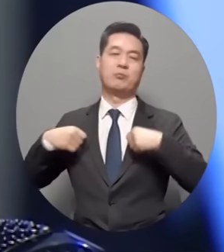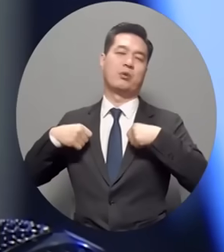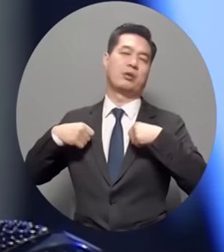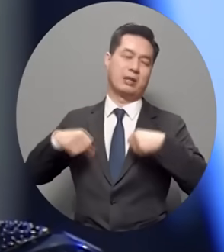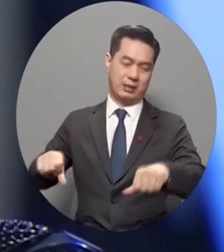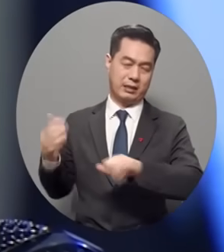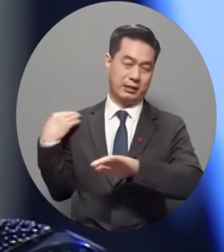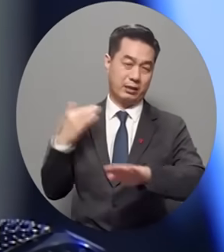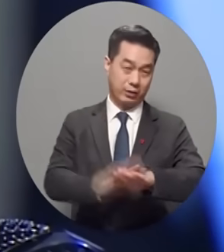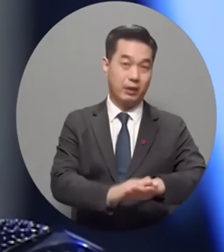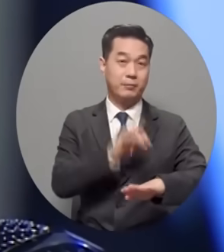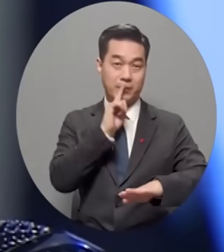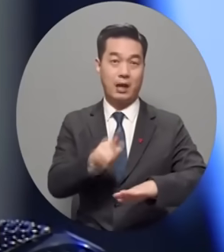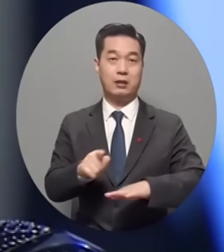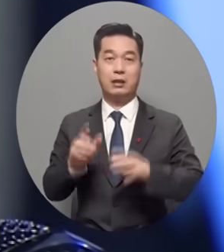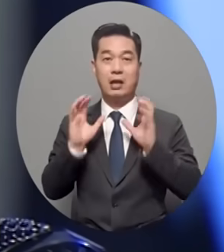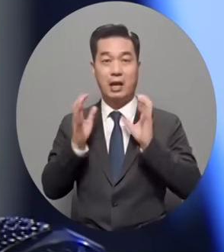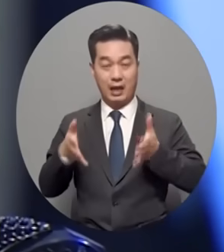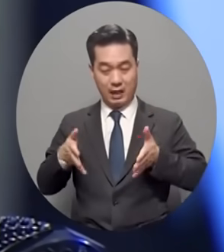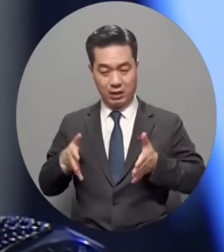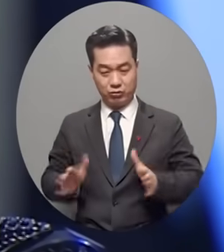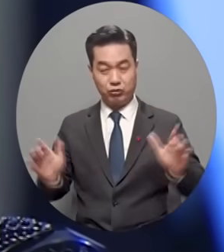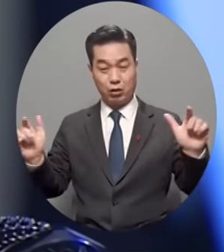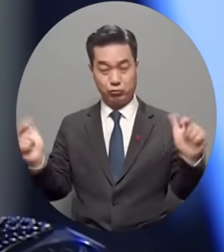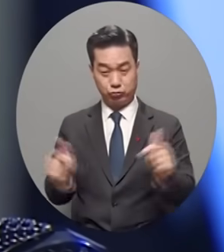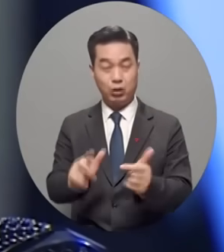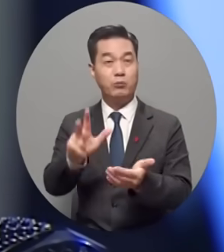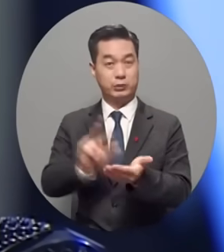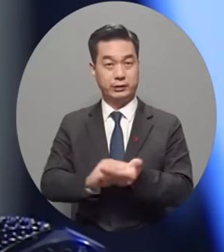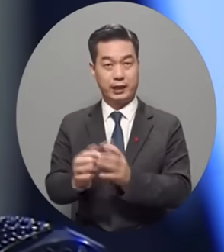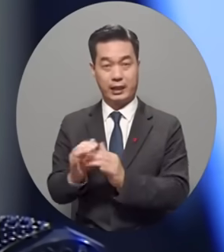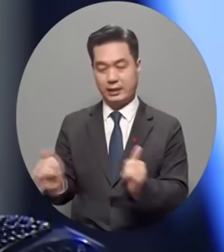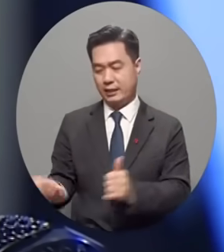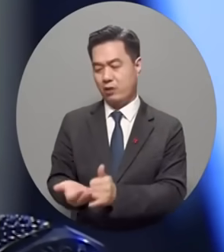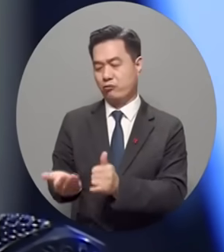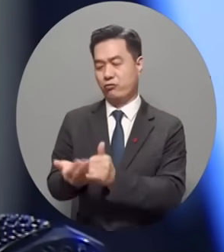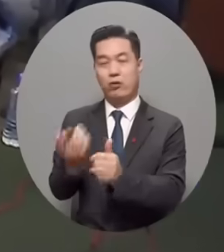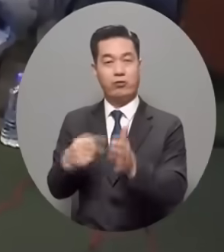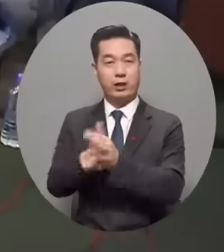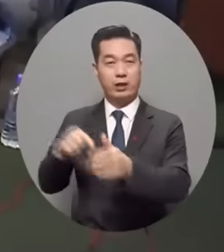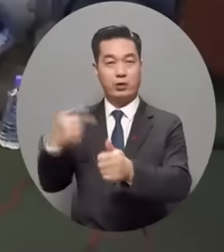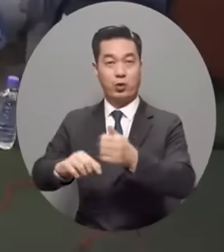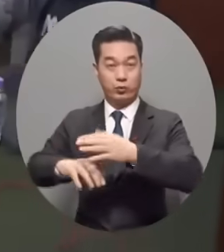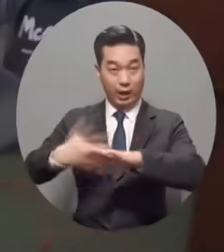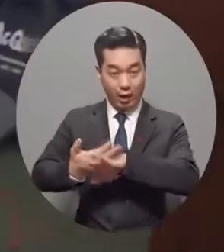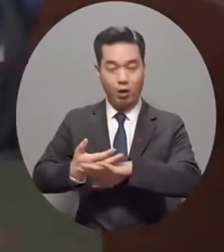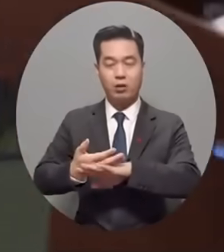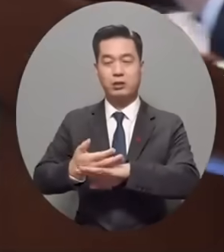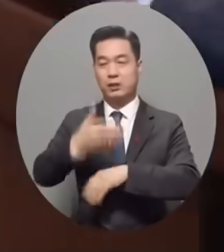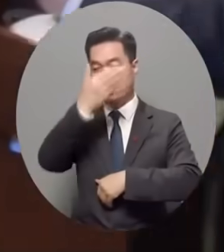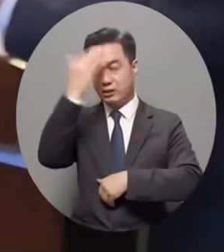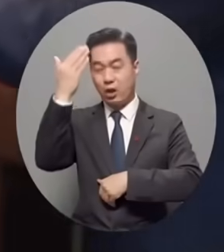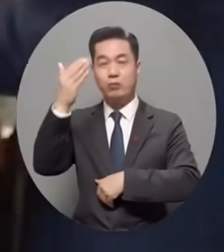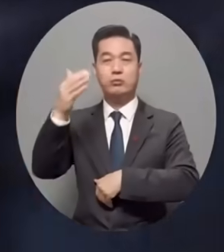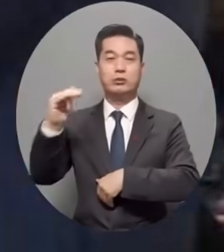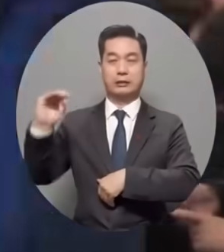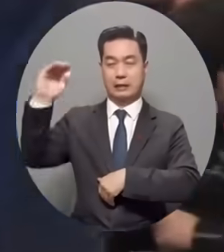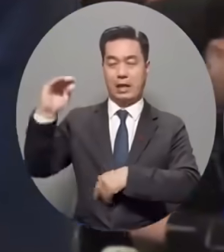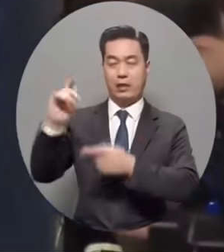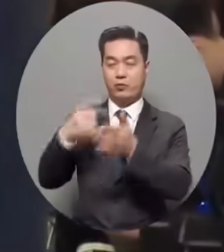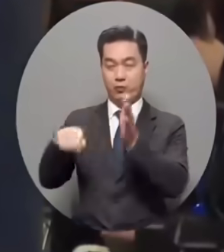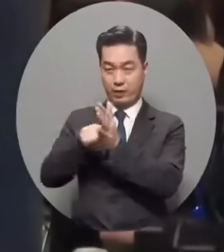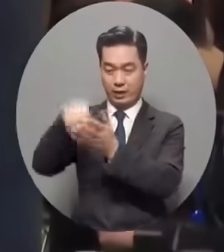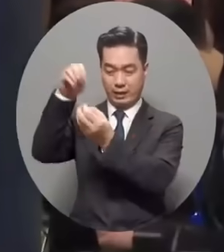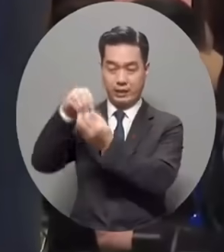했습니다. 저출생 문제를 포함해 인재 육성을 위한 교육개혁, 젊은 세대를 위한 연금개혁 등